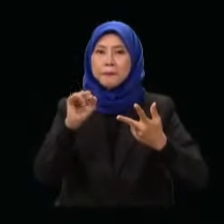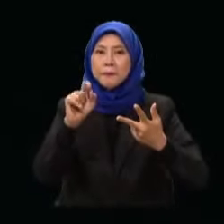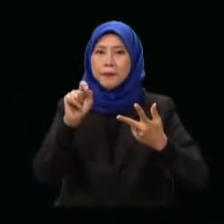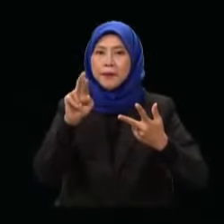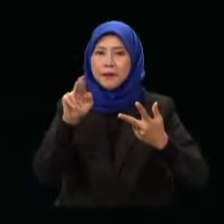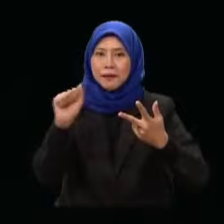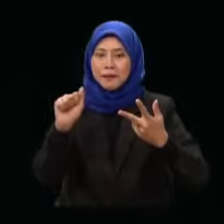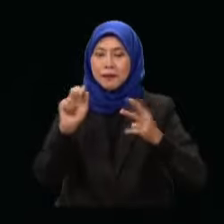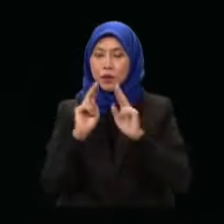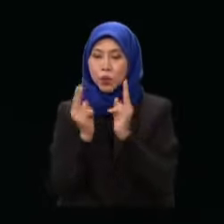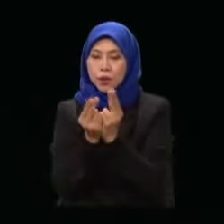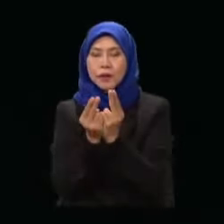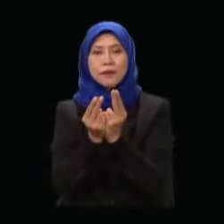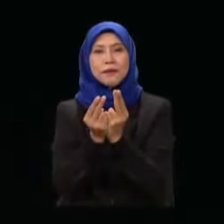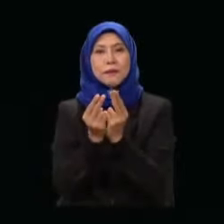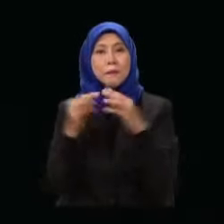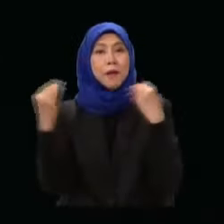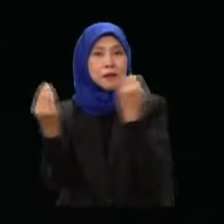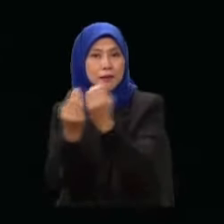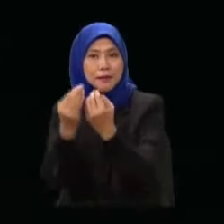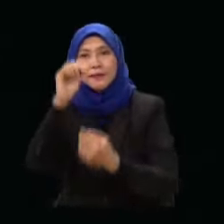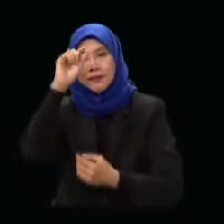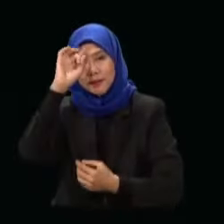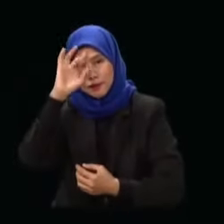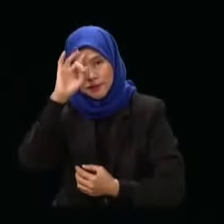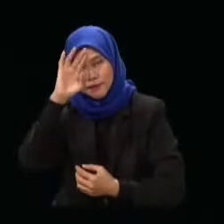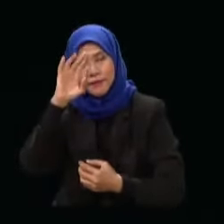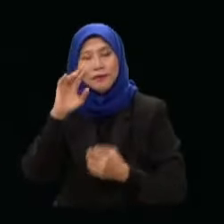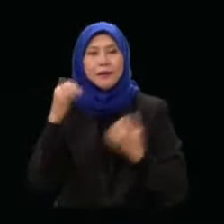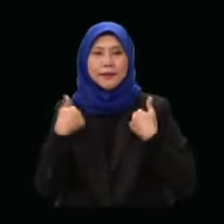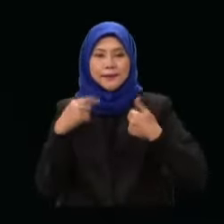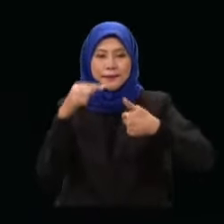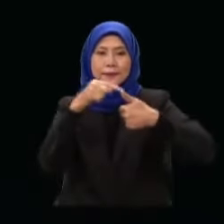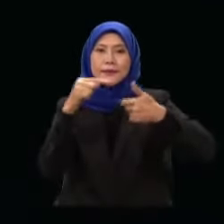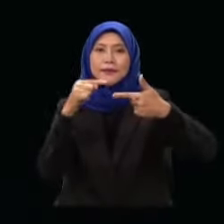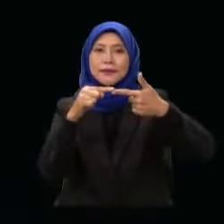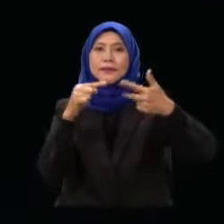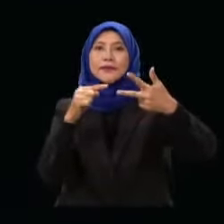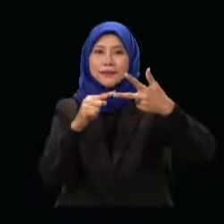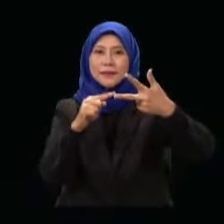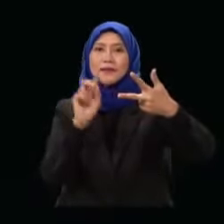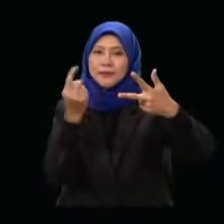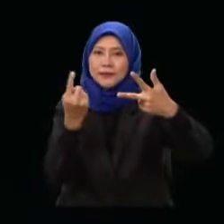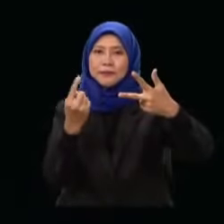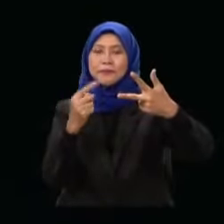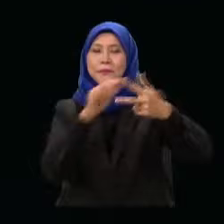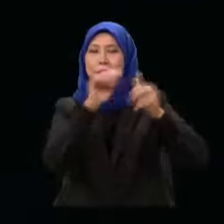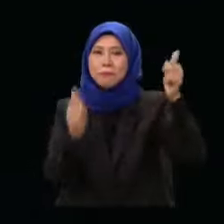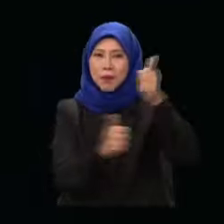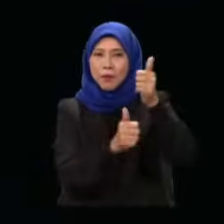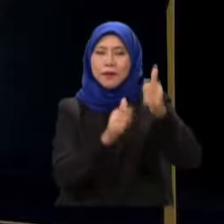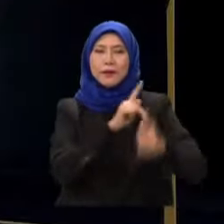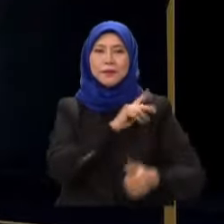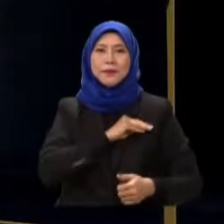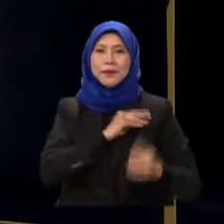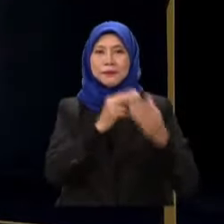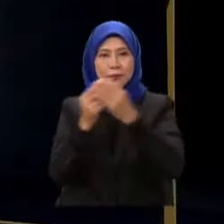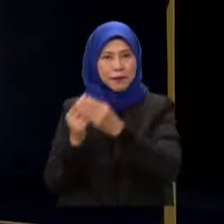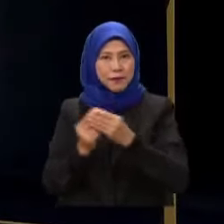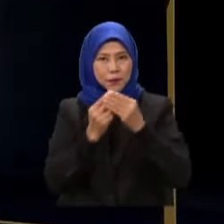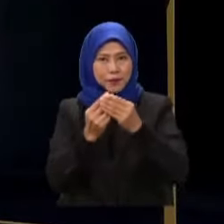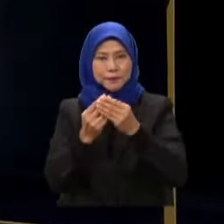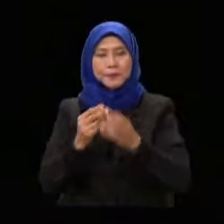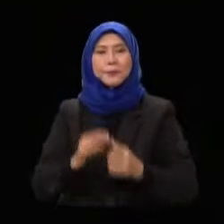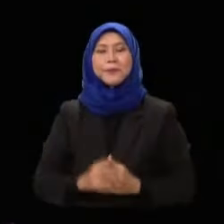unit transformasi masyarakat India kencang jadi ini tiga saja yang ada di bawah Kementerian perpaduan gali Jevin itu kelihatannya